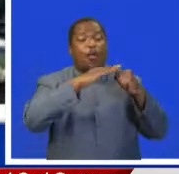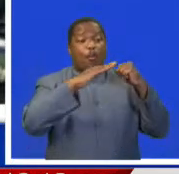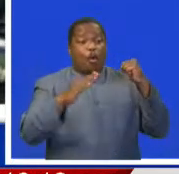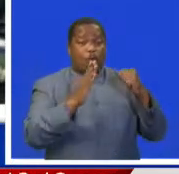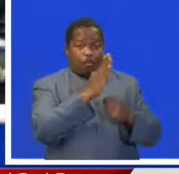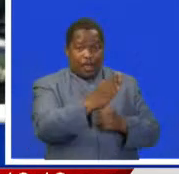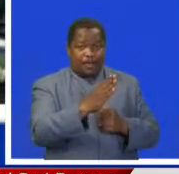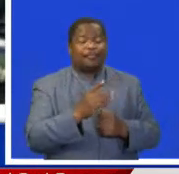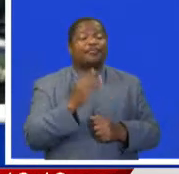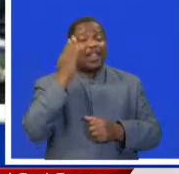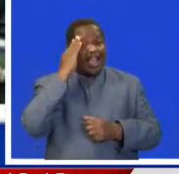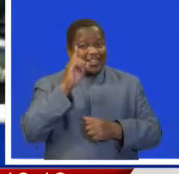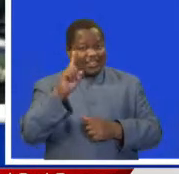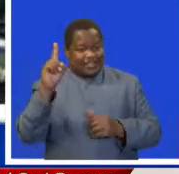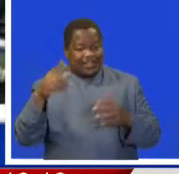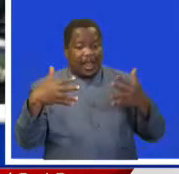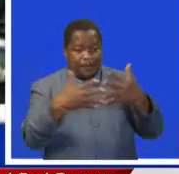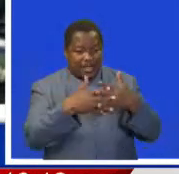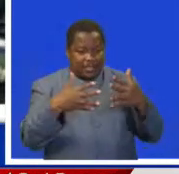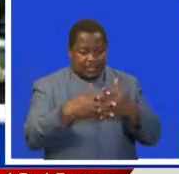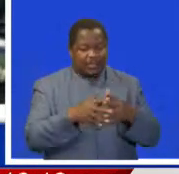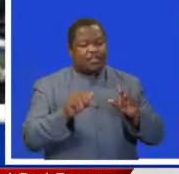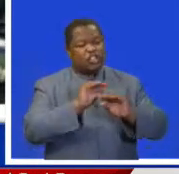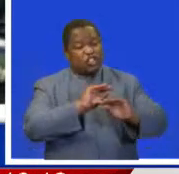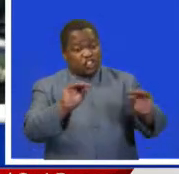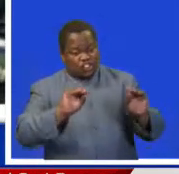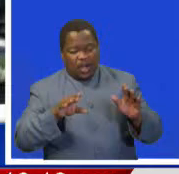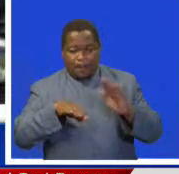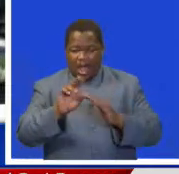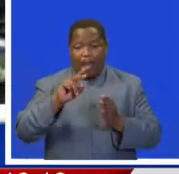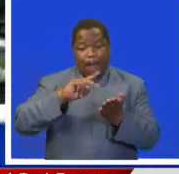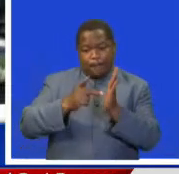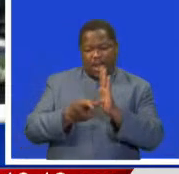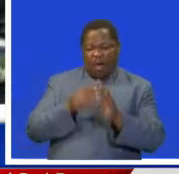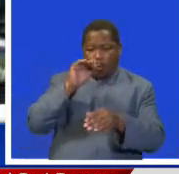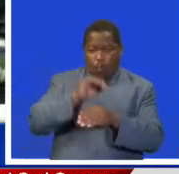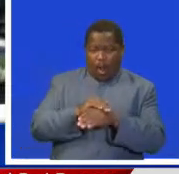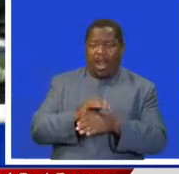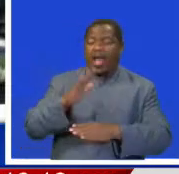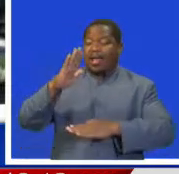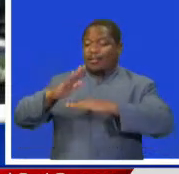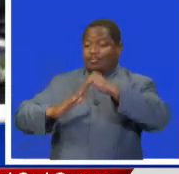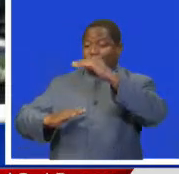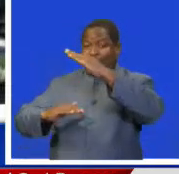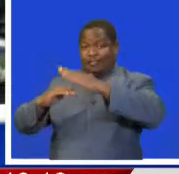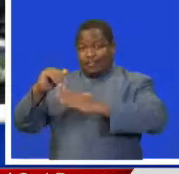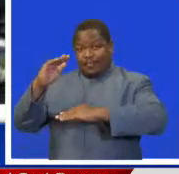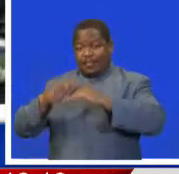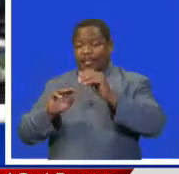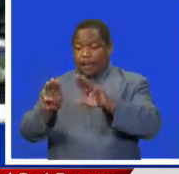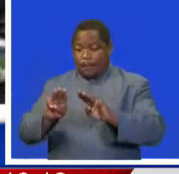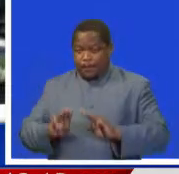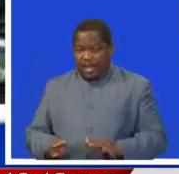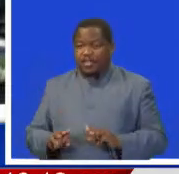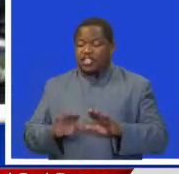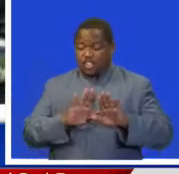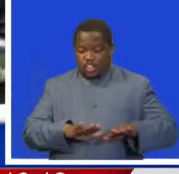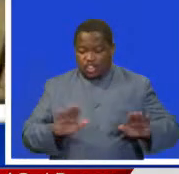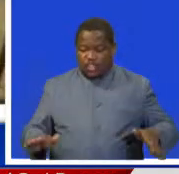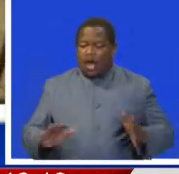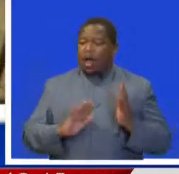Ngiyakutshela bothishela nhloko ukuthi abacale babukisane lapho kutawubekwa khona tindzawo tekugeza tandla ema-hand washing stations khona etikolweni.